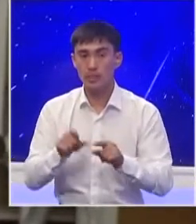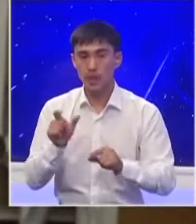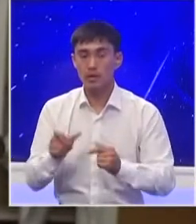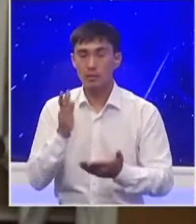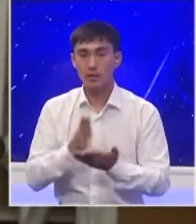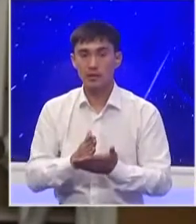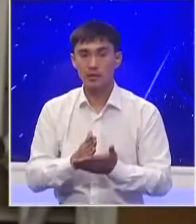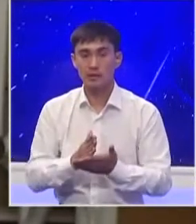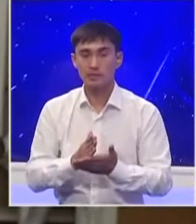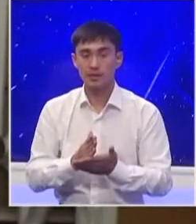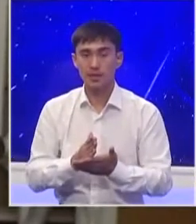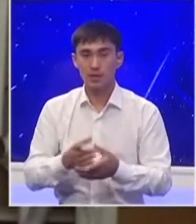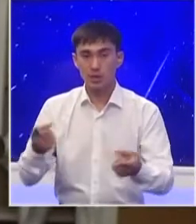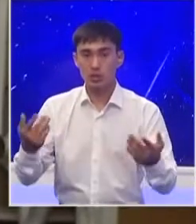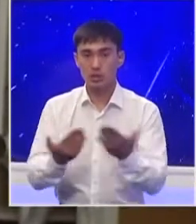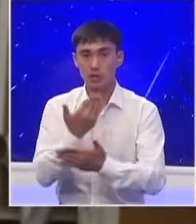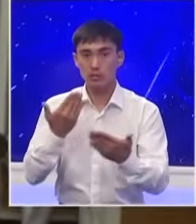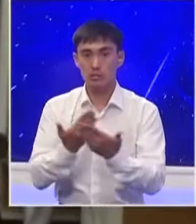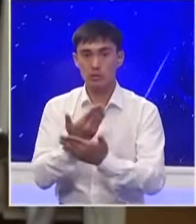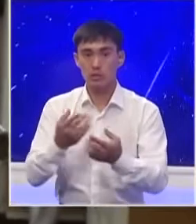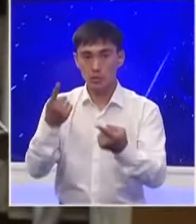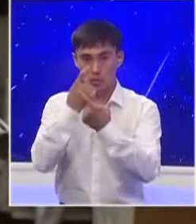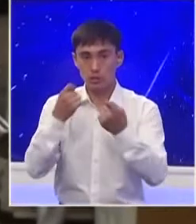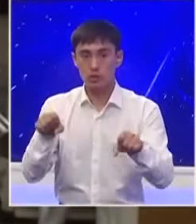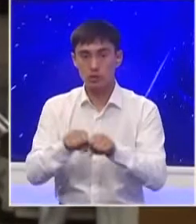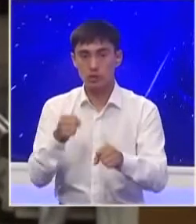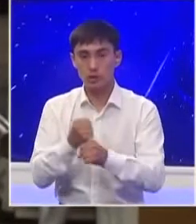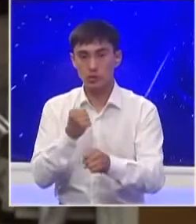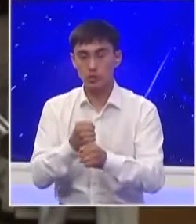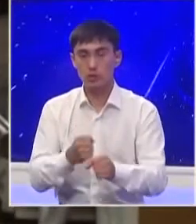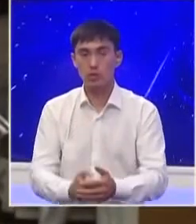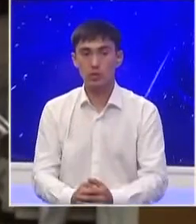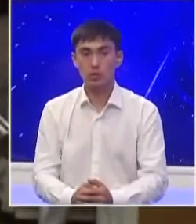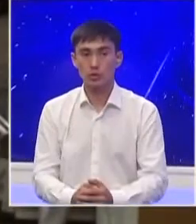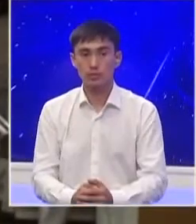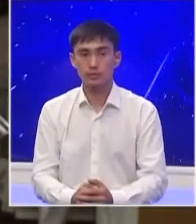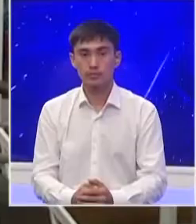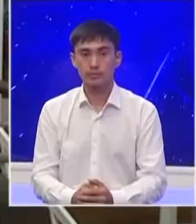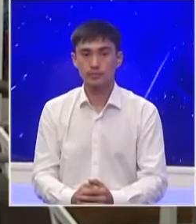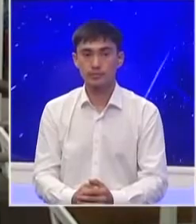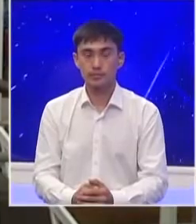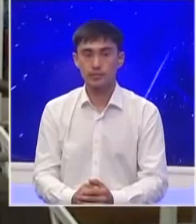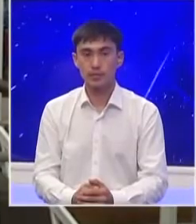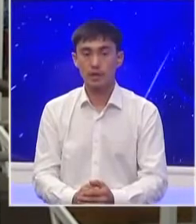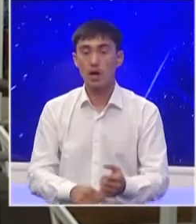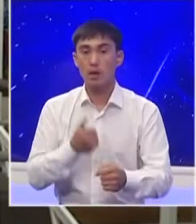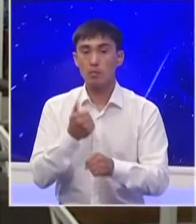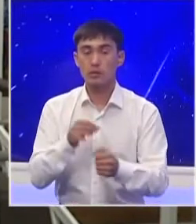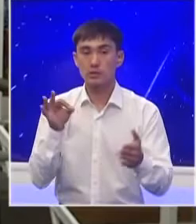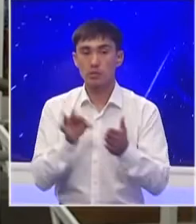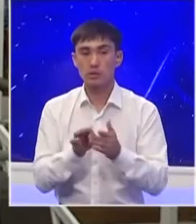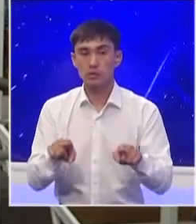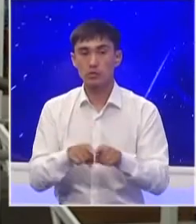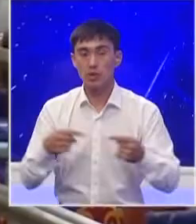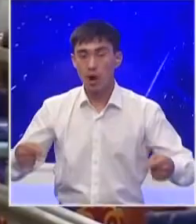барына. Жарнама жасағанша осындай адамдарды жасау керек қой, мұқтаж адамдарды. Басты мақсат арбаға танылған